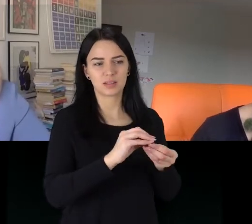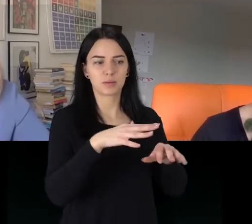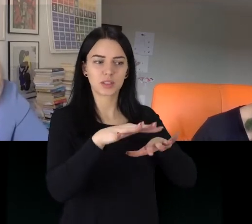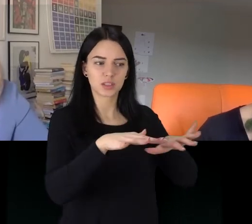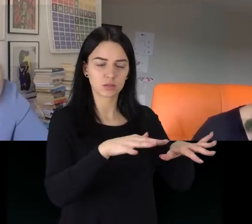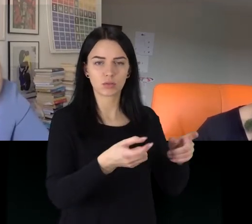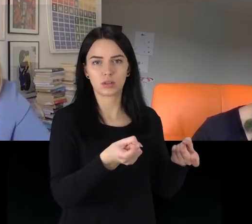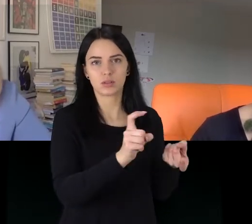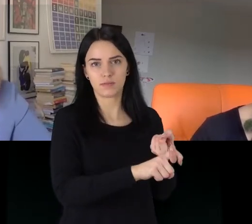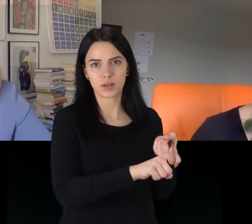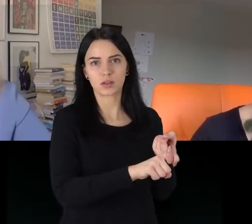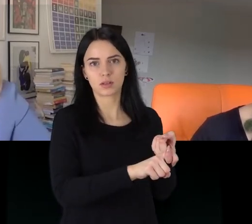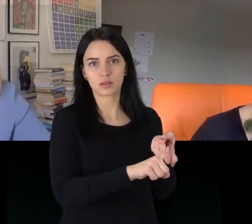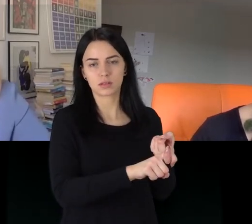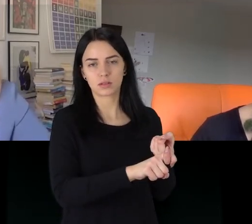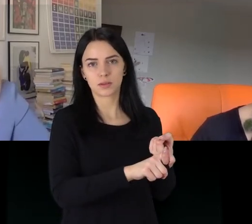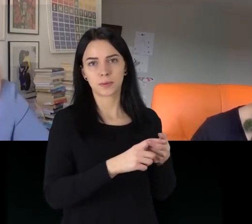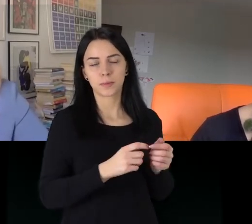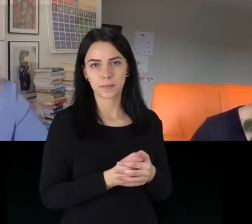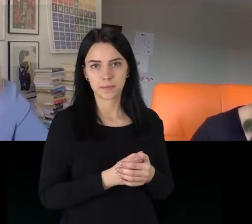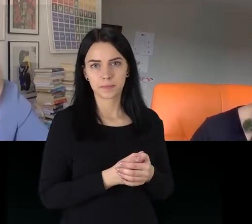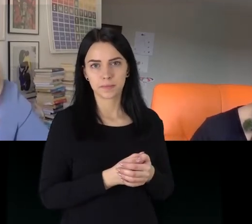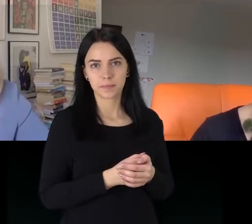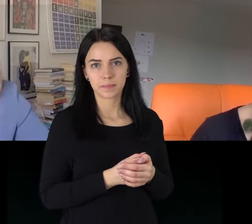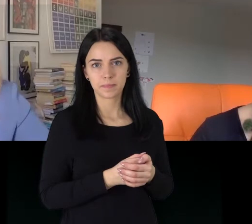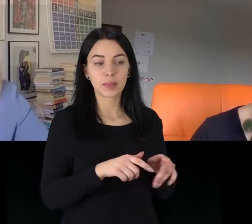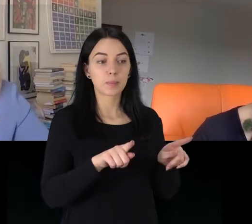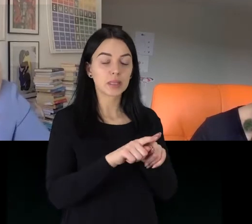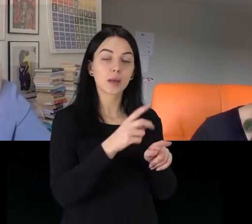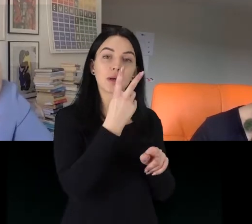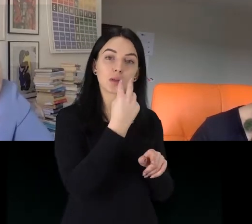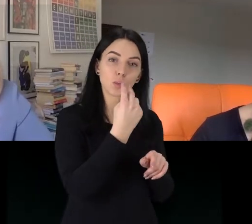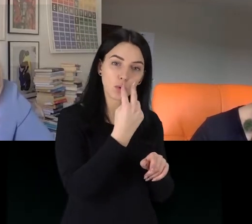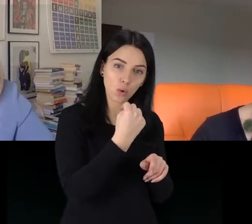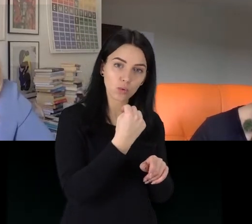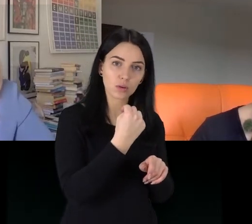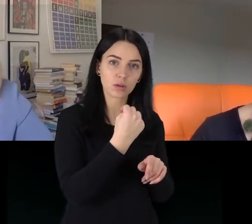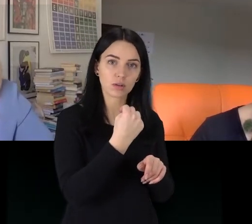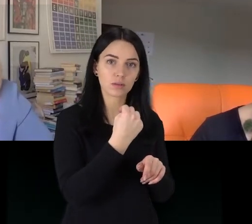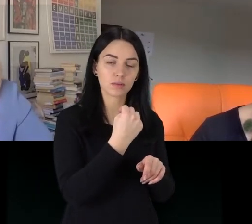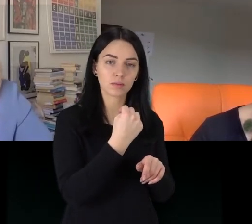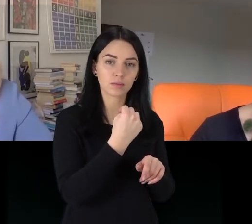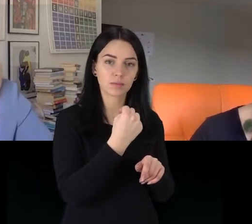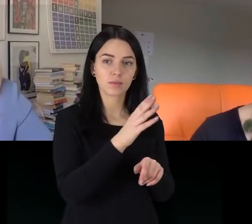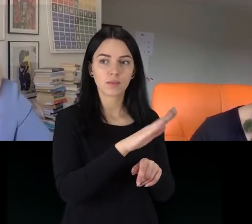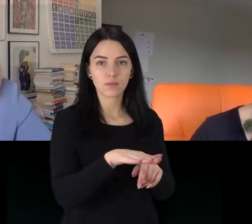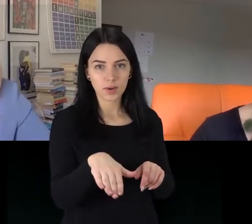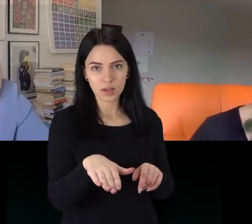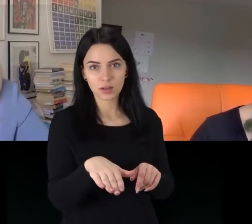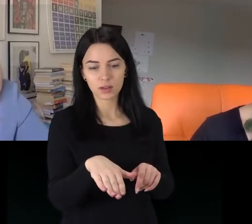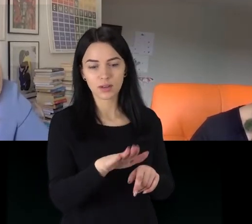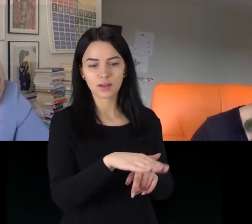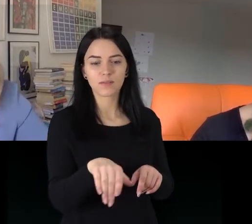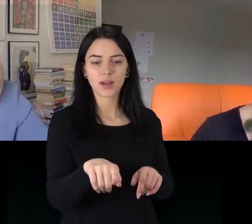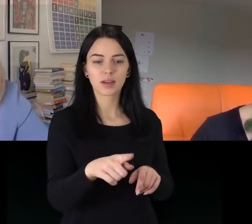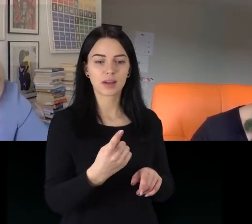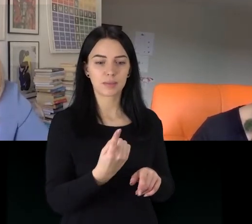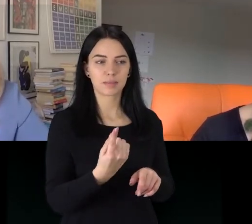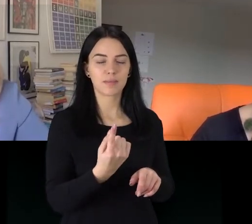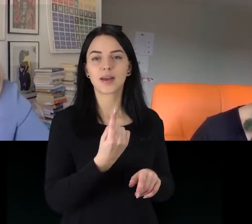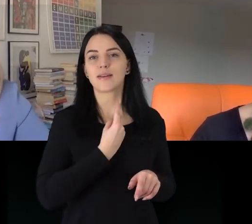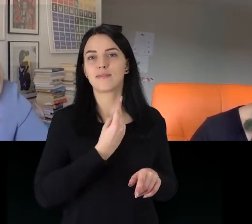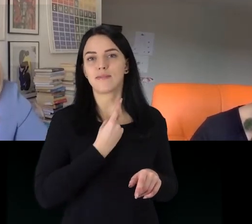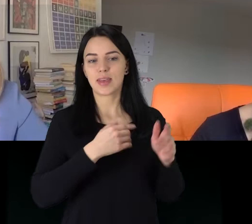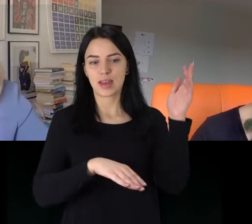Reikia žiūrėti konkrečiai kiekvieną atvejį. Bet netgi ir paaugliam, ne, vaikai to neturėtų daryti. Vaikai vis tiek neauga vieni miške su